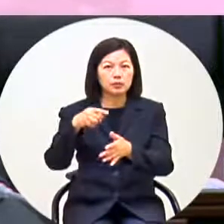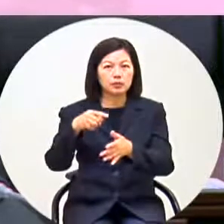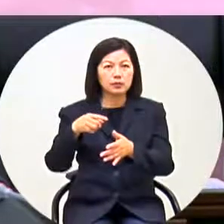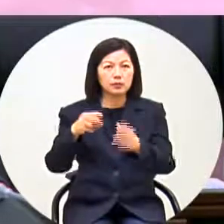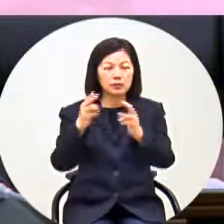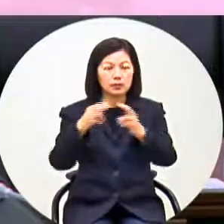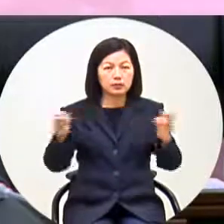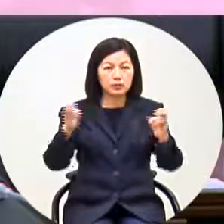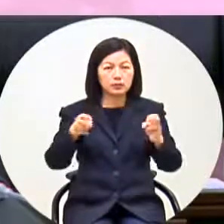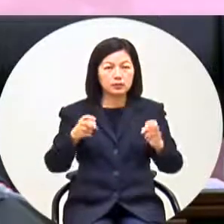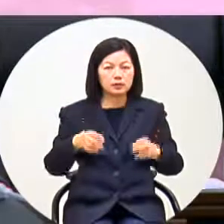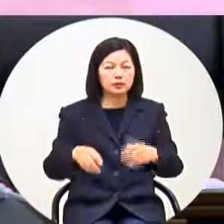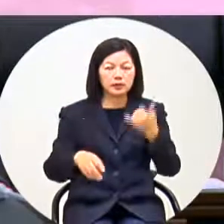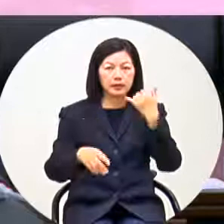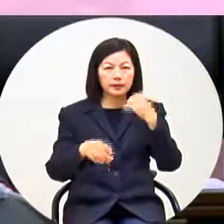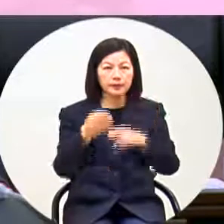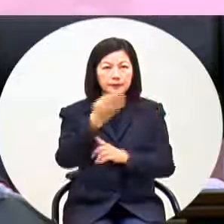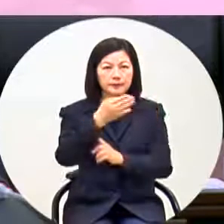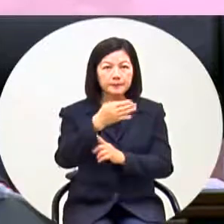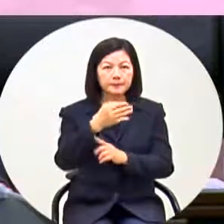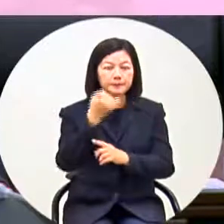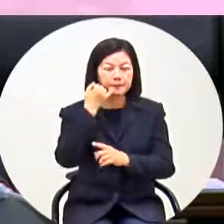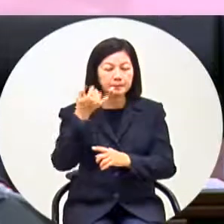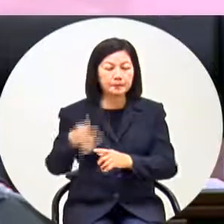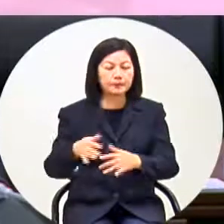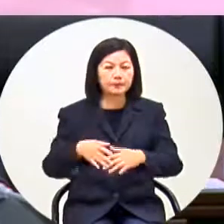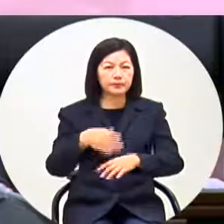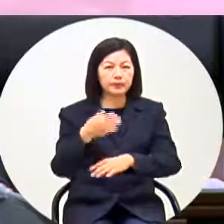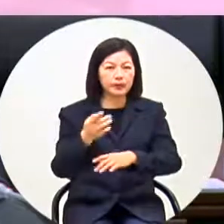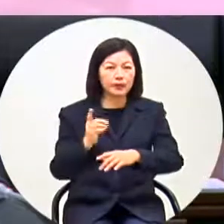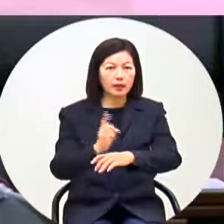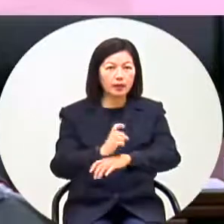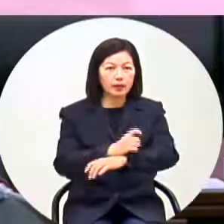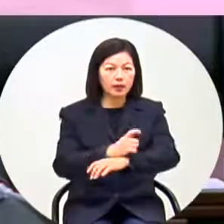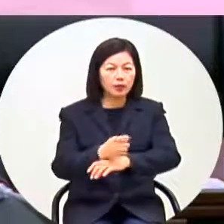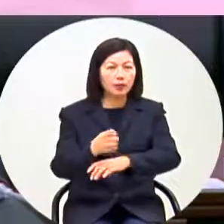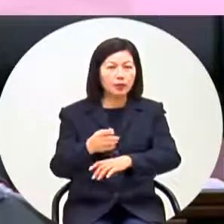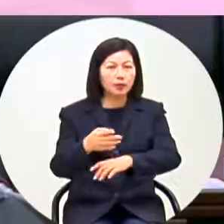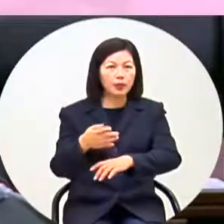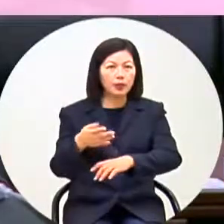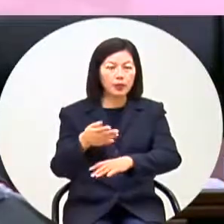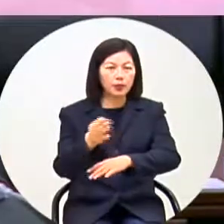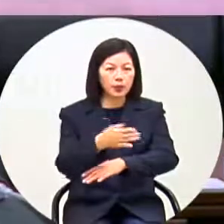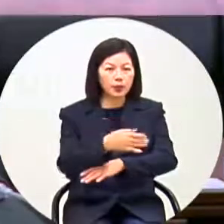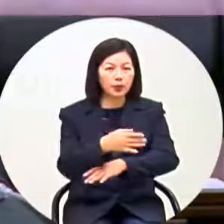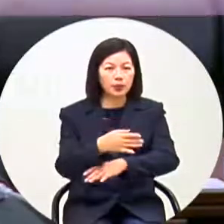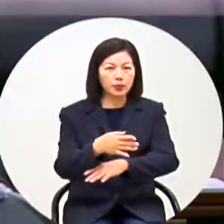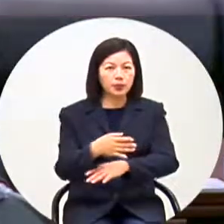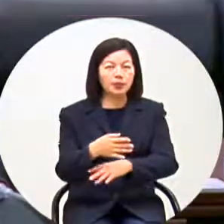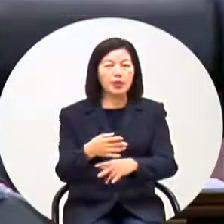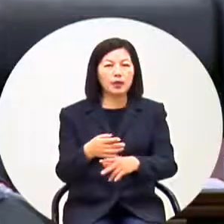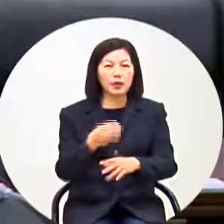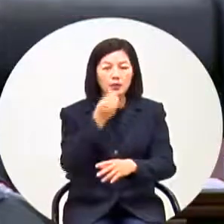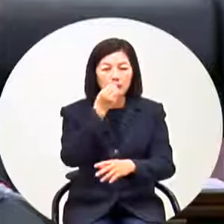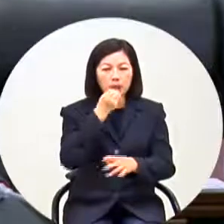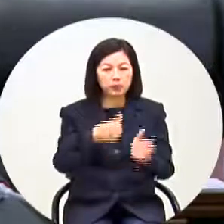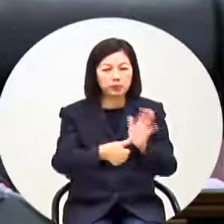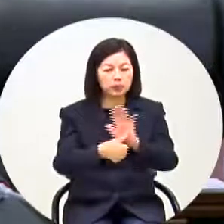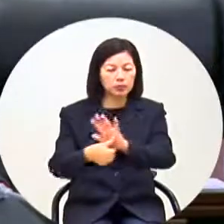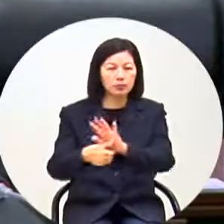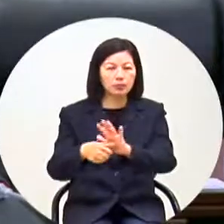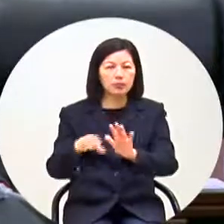有烤小卷等在地的小吃。那另外我们孤独星球哈，在前几年